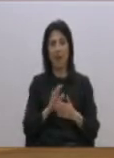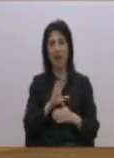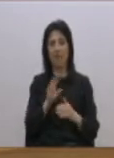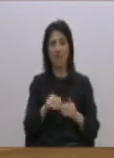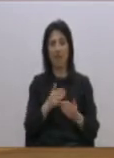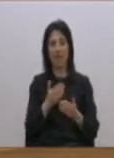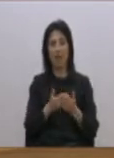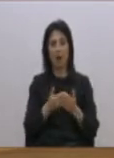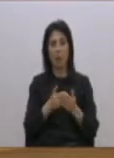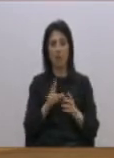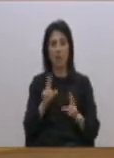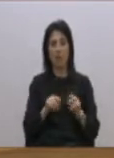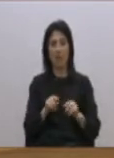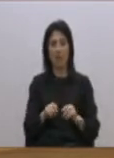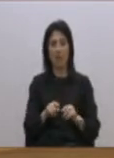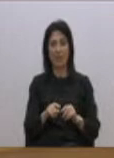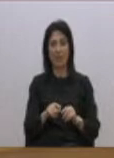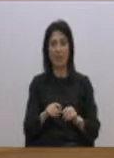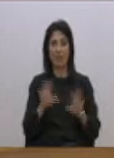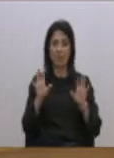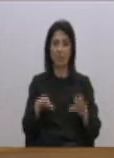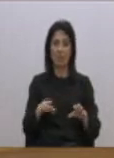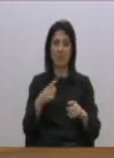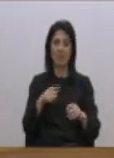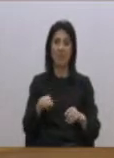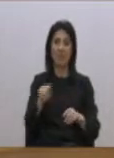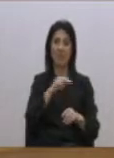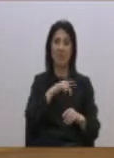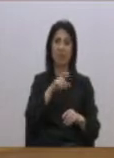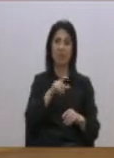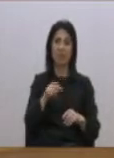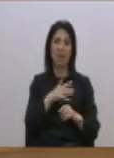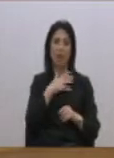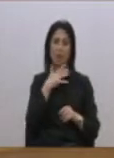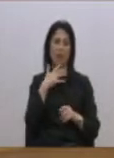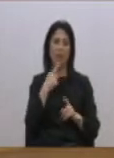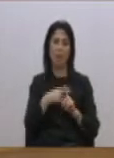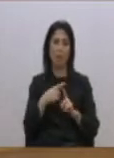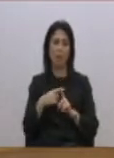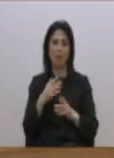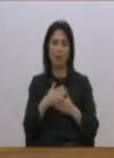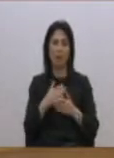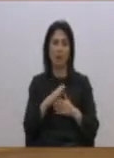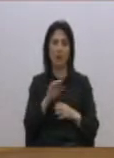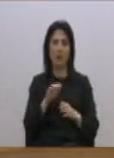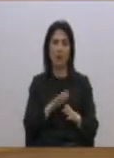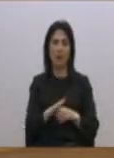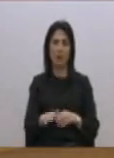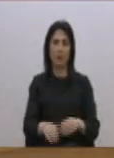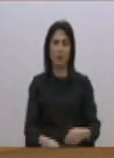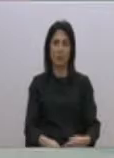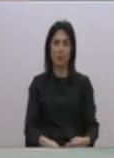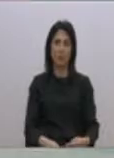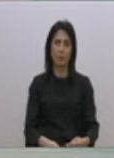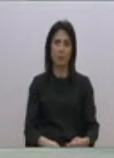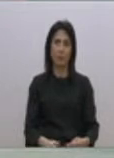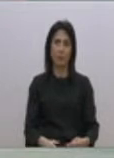recomandăție că tu că tu arăți nebule. Speakeri da scoat cu intanam și romle bico colegi da colo pres vas rulă pta. Mă duft.